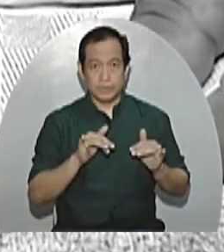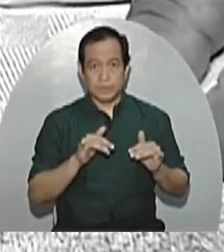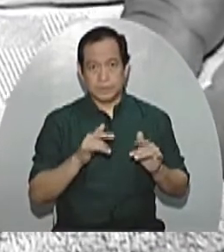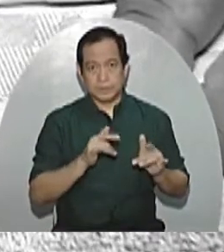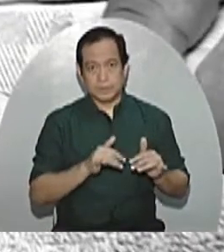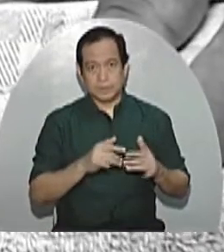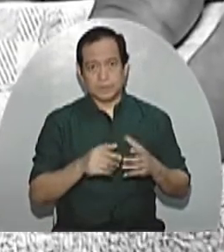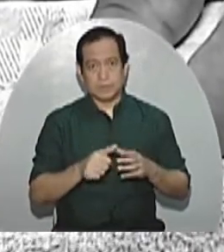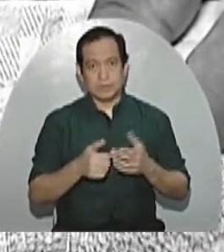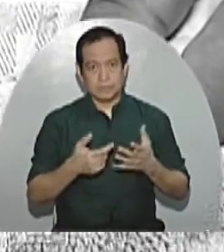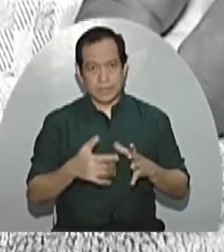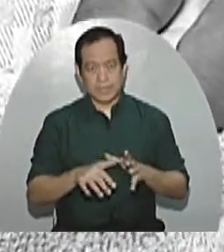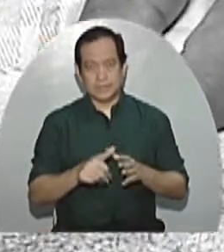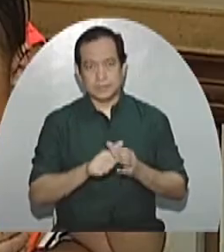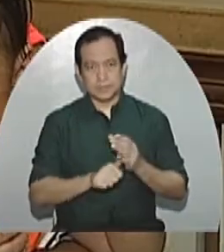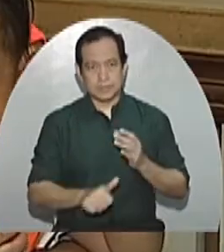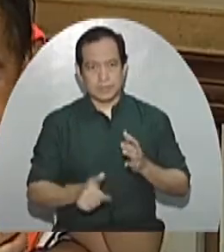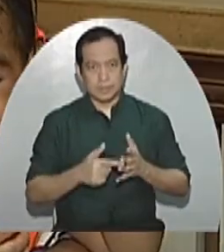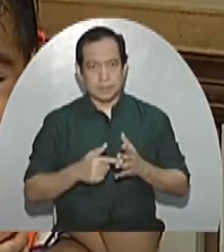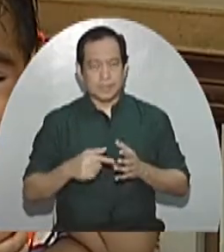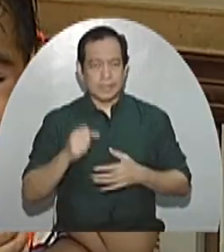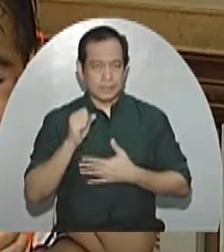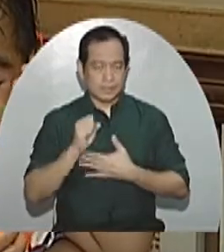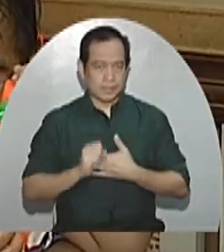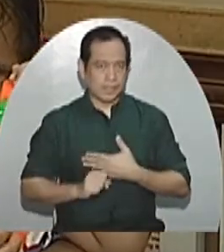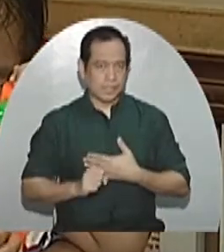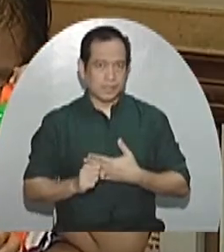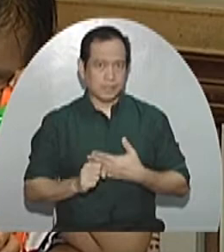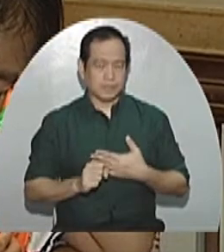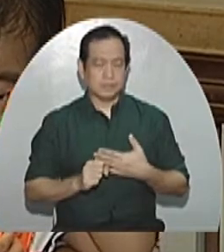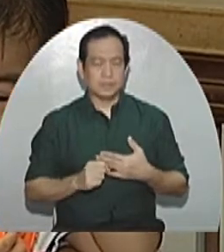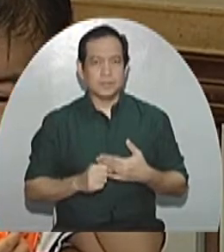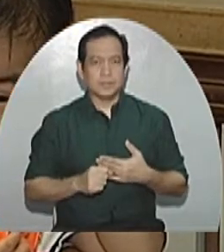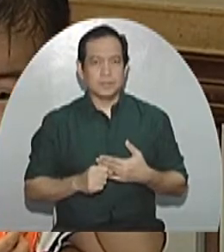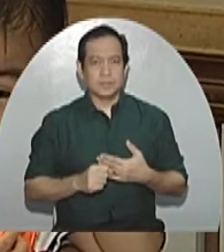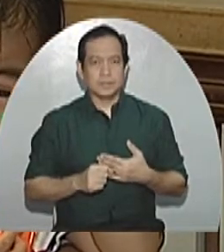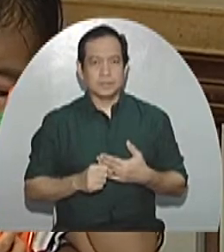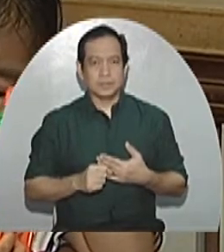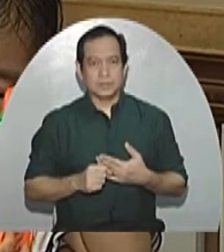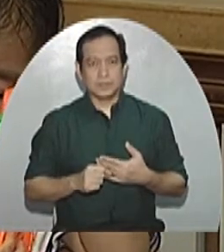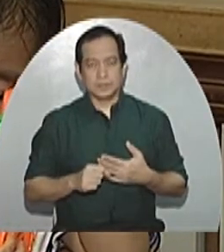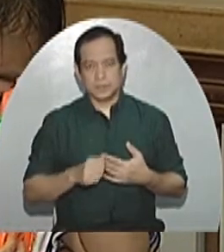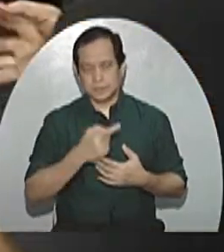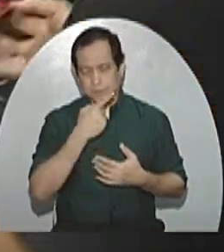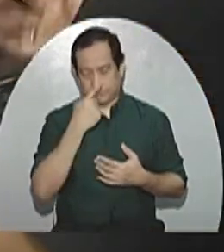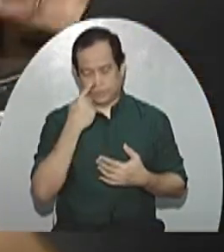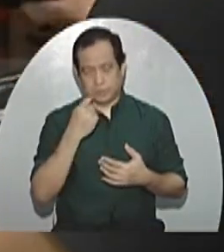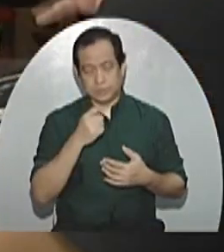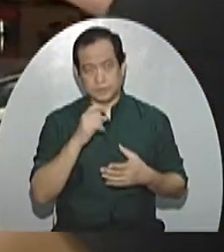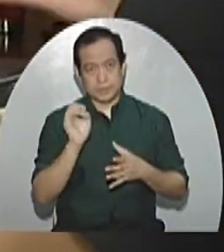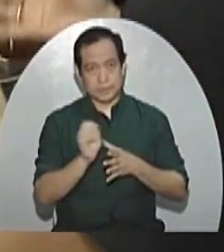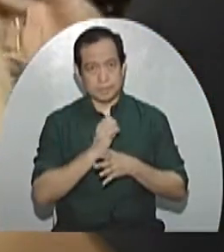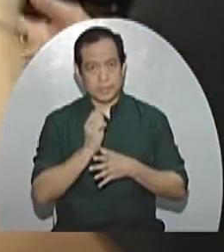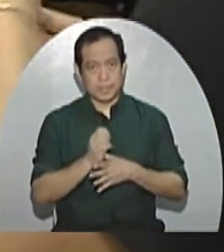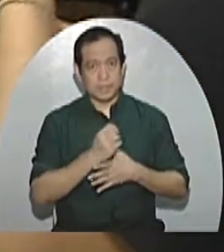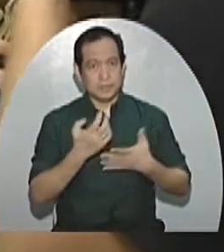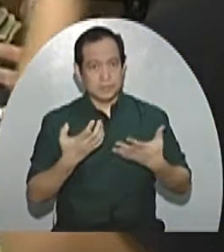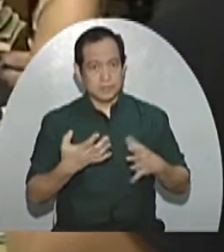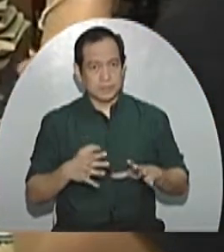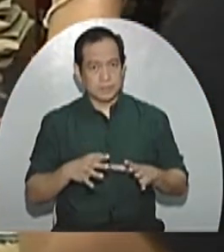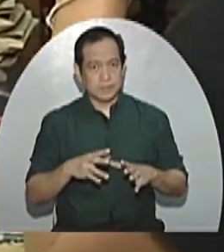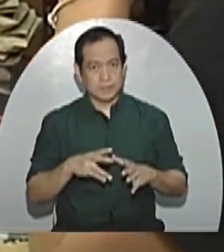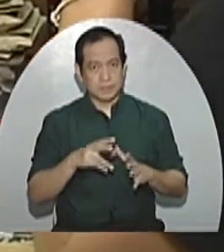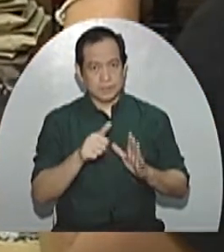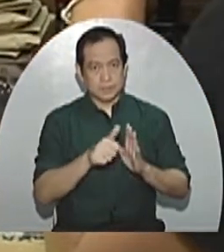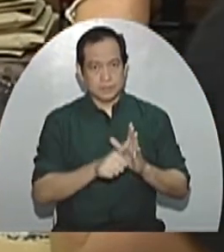po, nakapupo siya rito sa tagiliran niya po na ano po kasi, emergency na po kasi